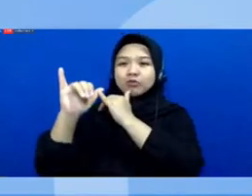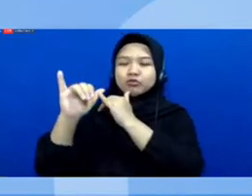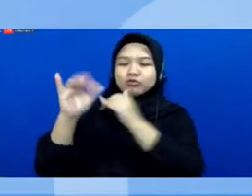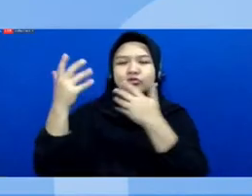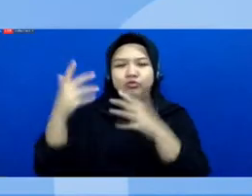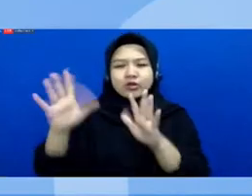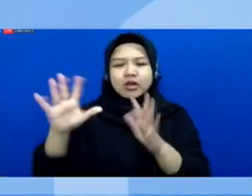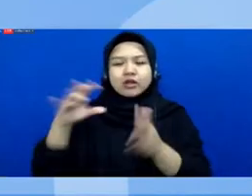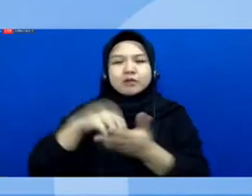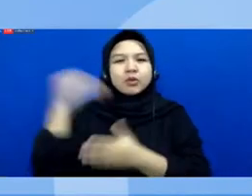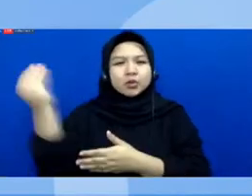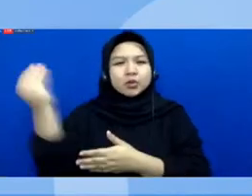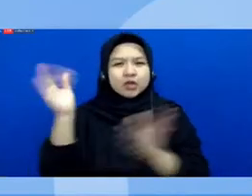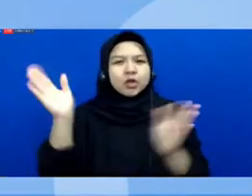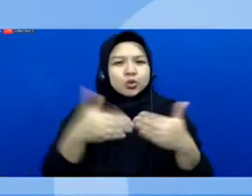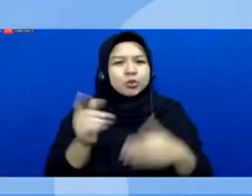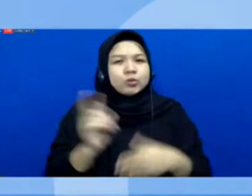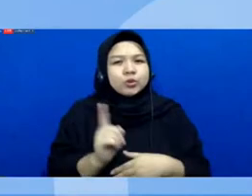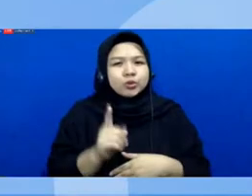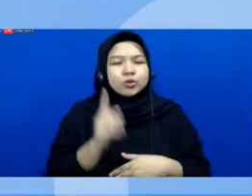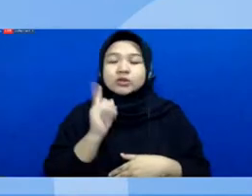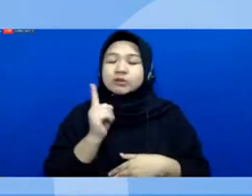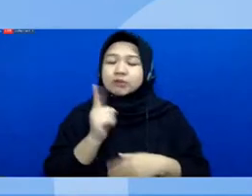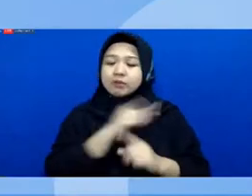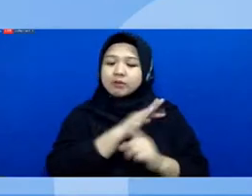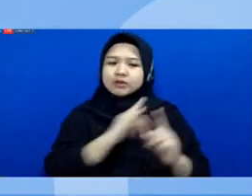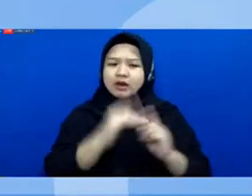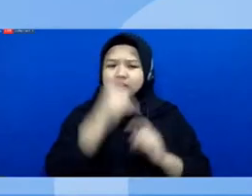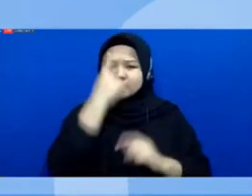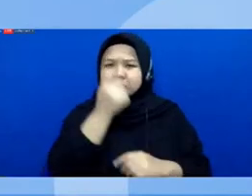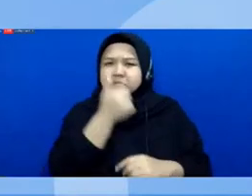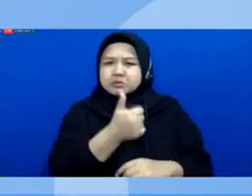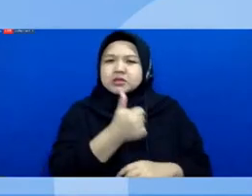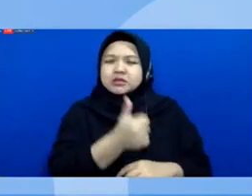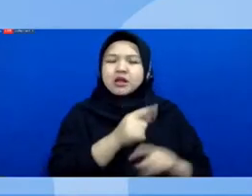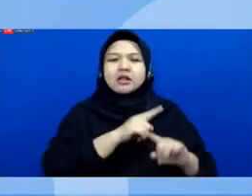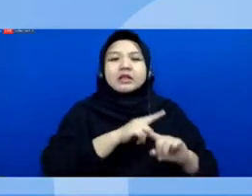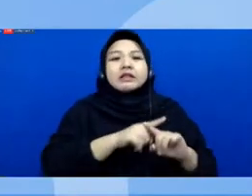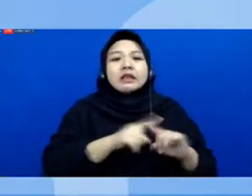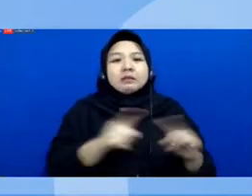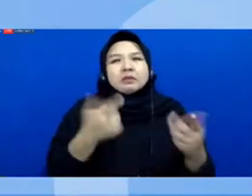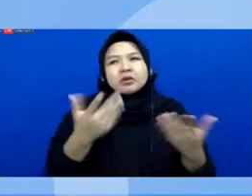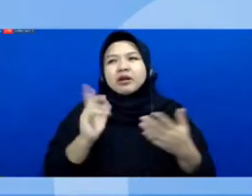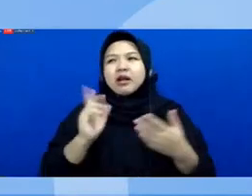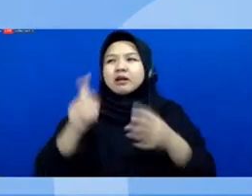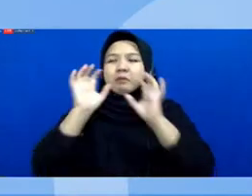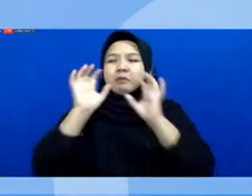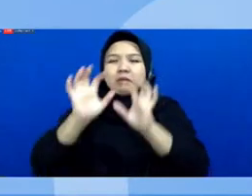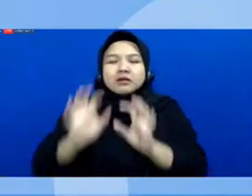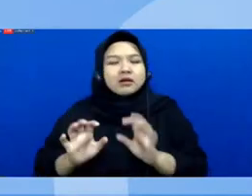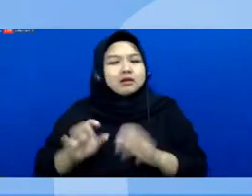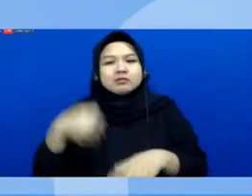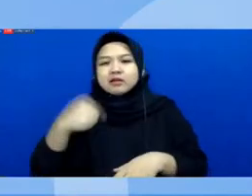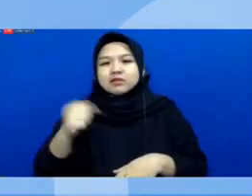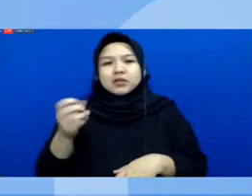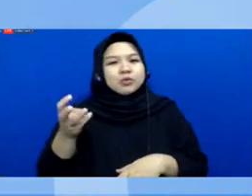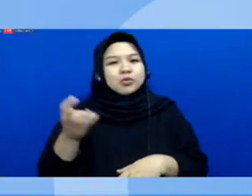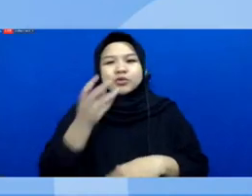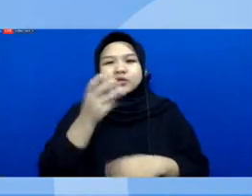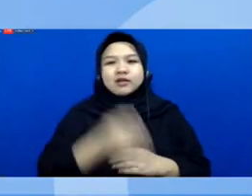tempat wisata baik ditutup dulu. Karena walaupun masyarakat yakin mereka bisa, when there's too many people, it's not that easy.